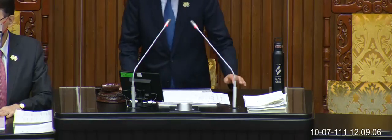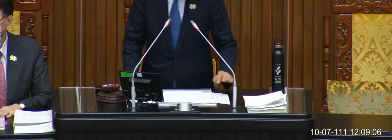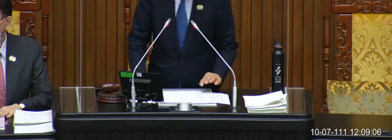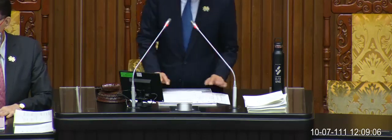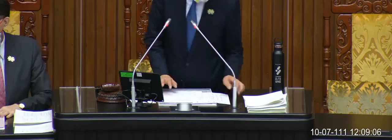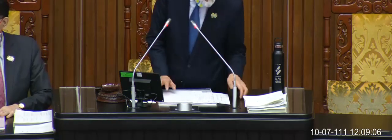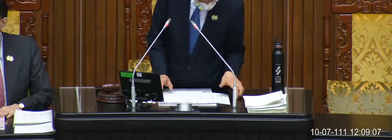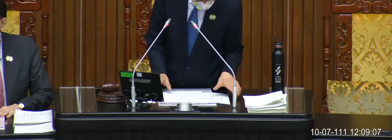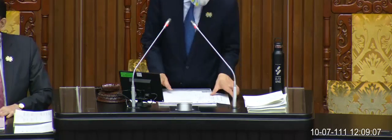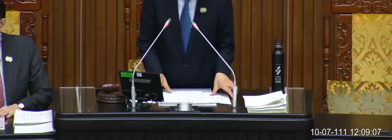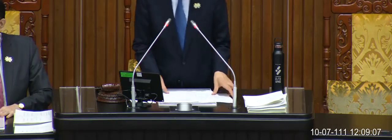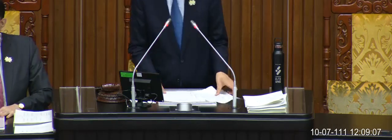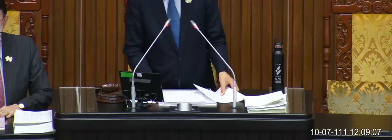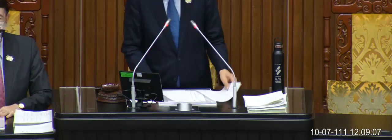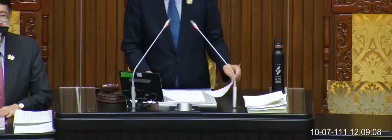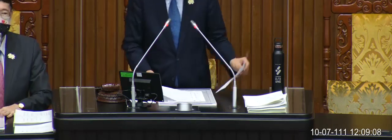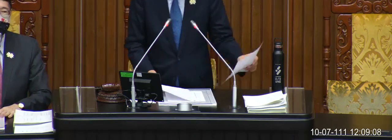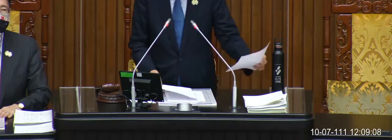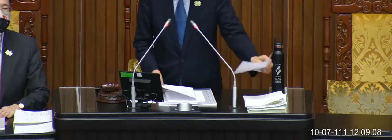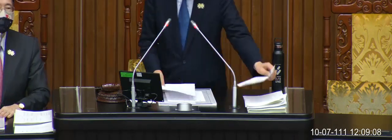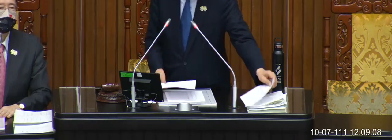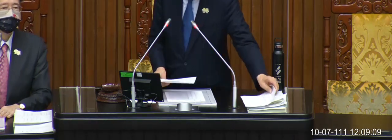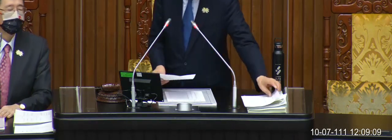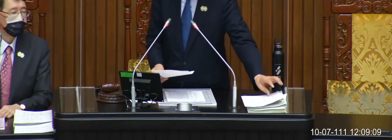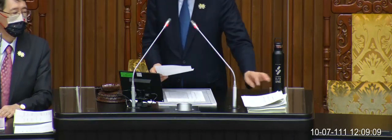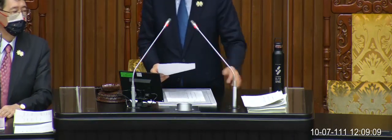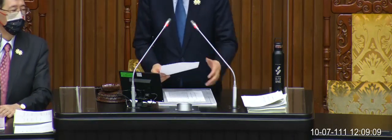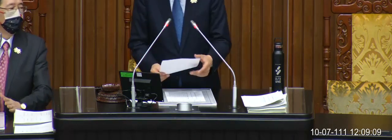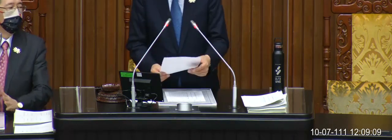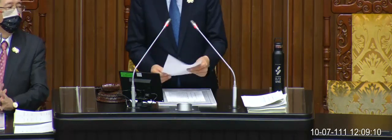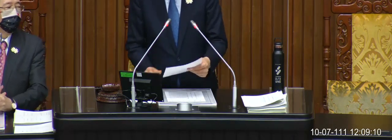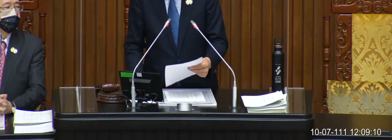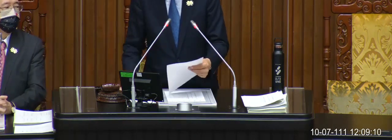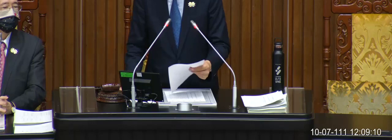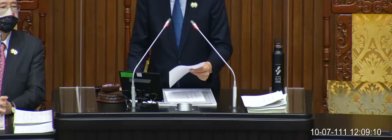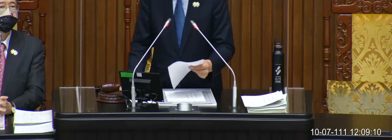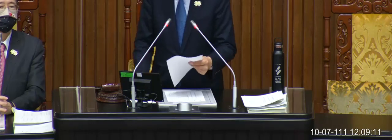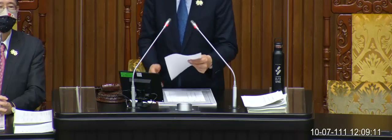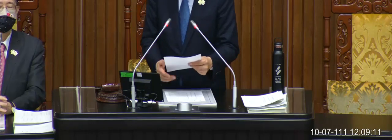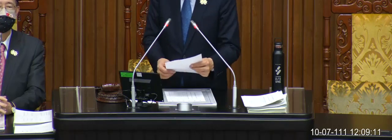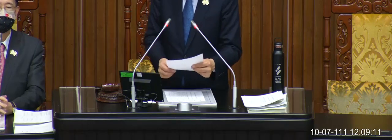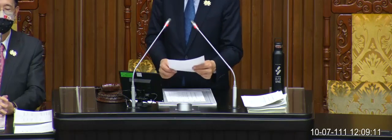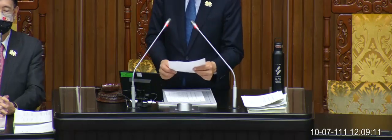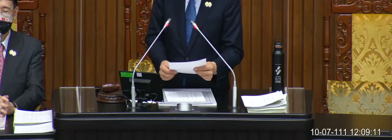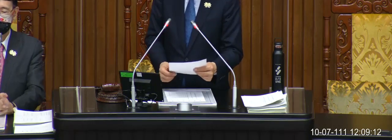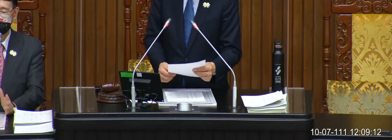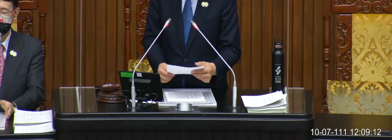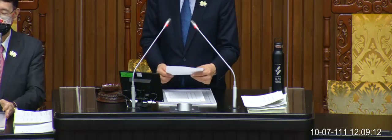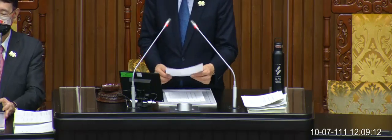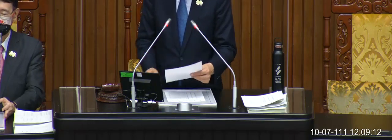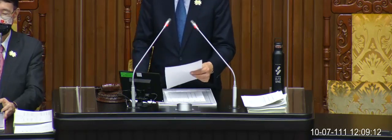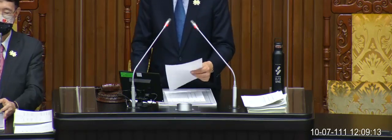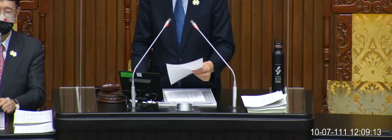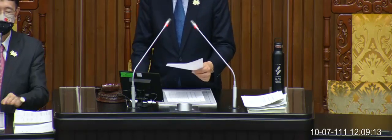好，谢谢蔡委员。报告委员会，上午执行到此为止，下午2:30。